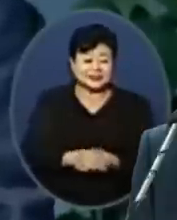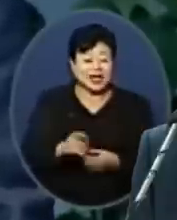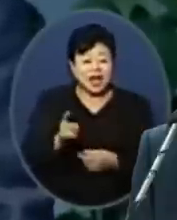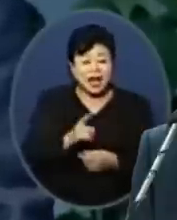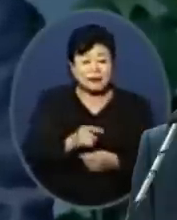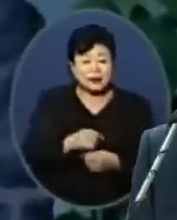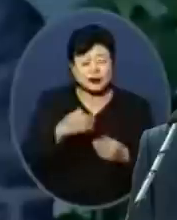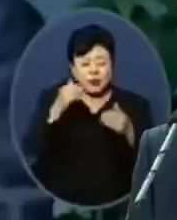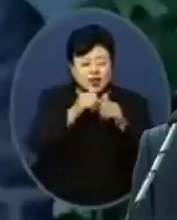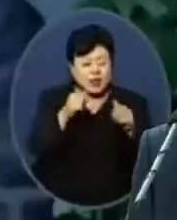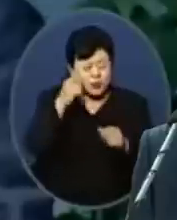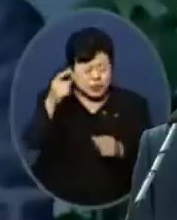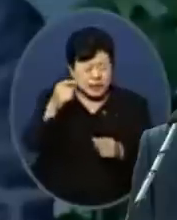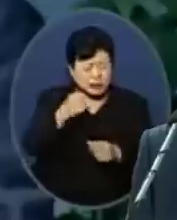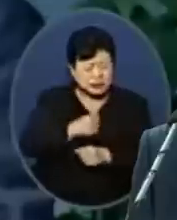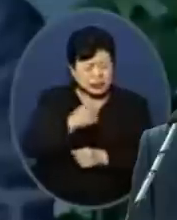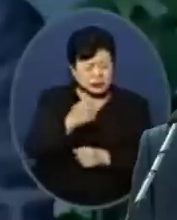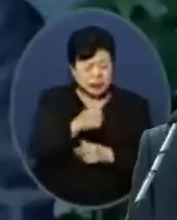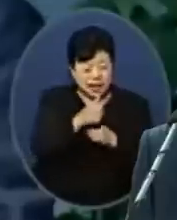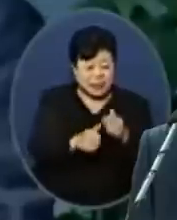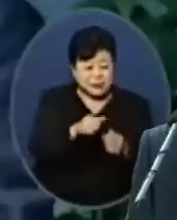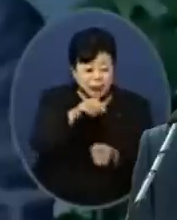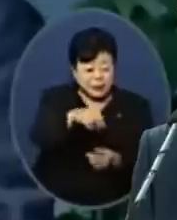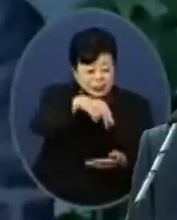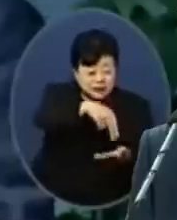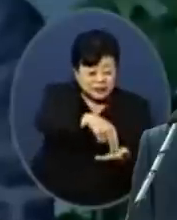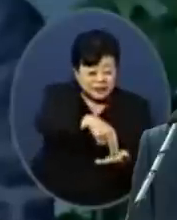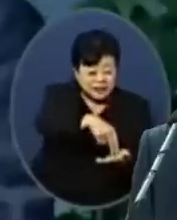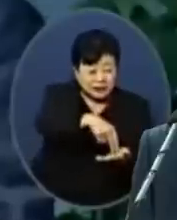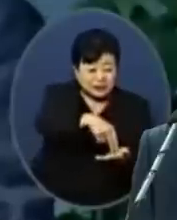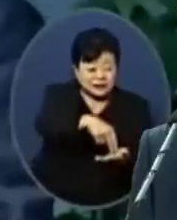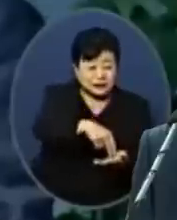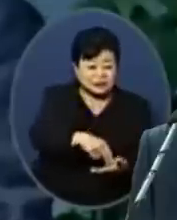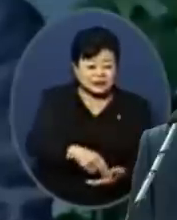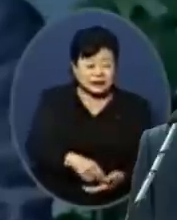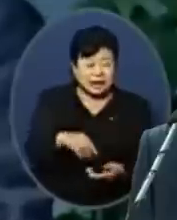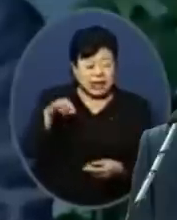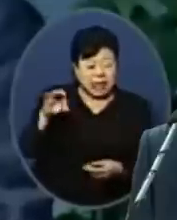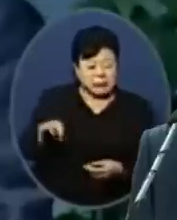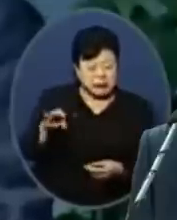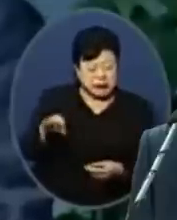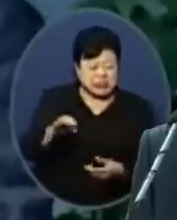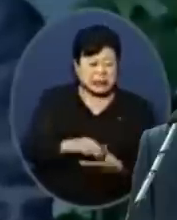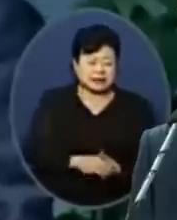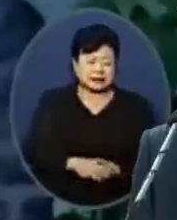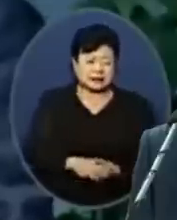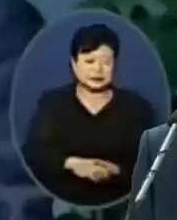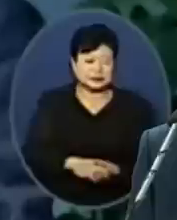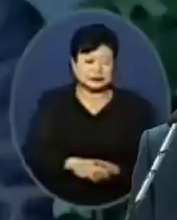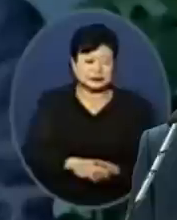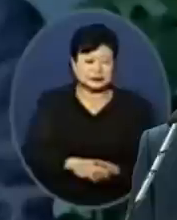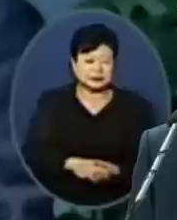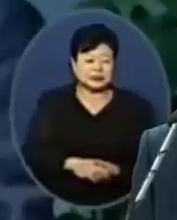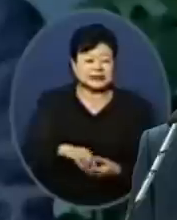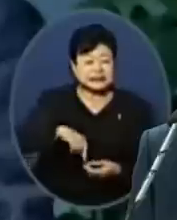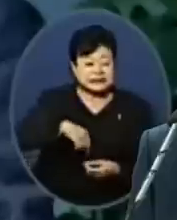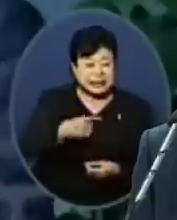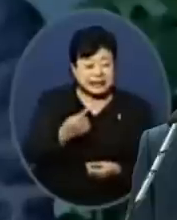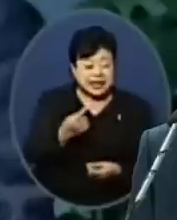아무리 골리앗이 위대한 장군이라도 하나님 앞에 서서는 아무것도 아닌 것입니다. 더구나